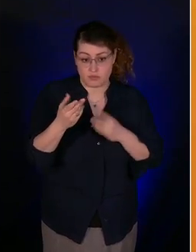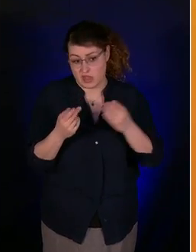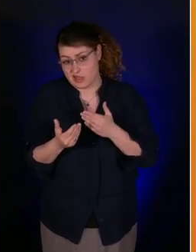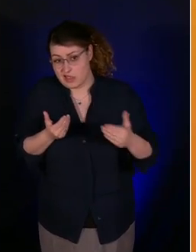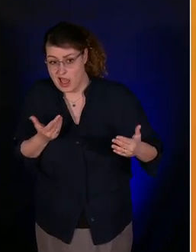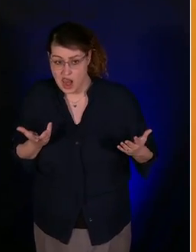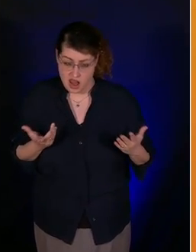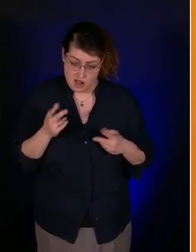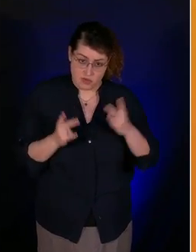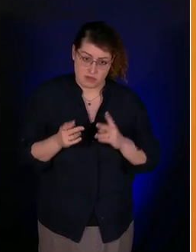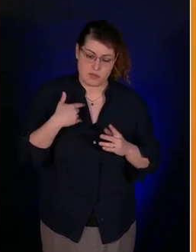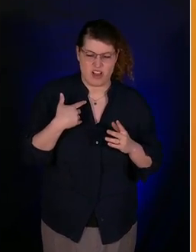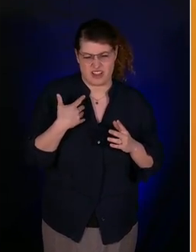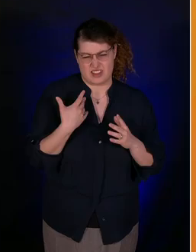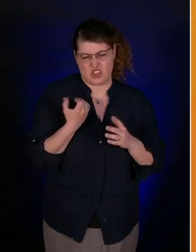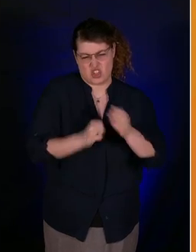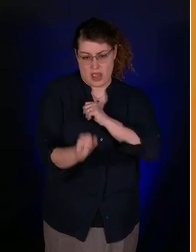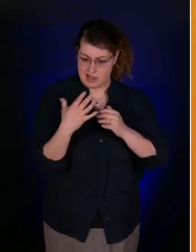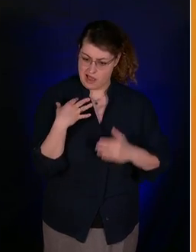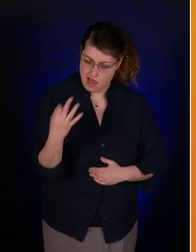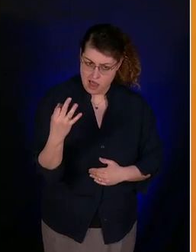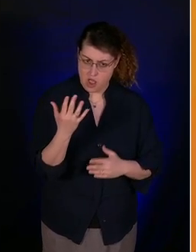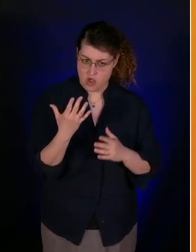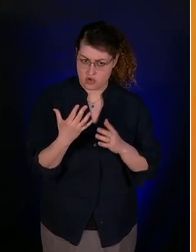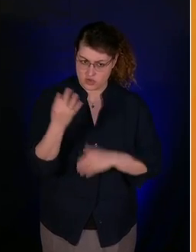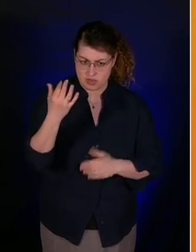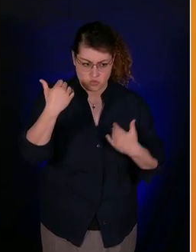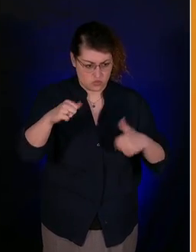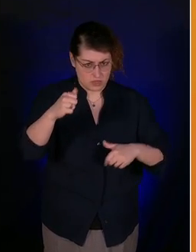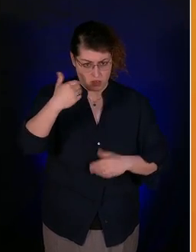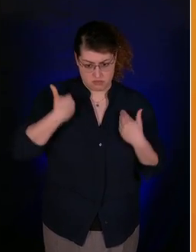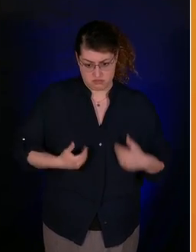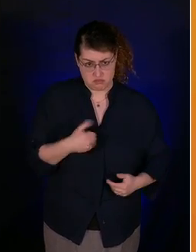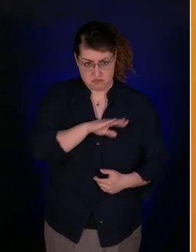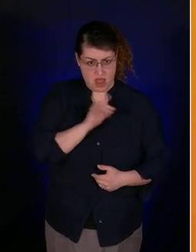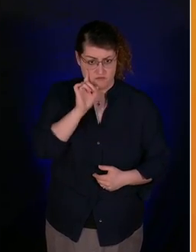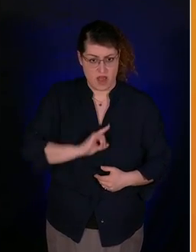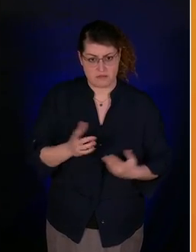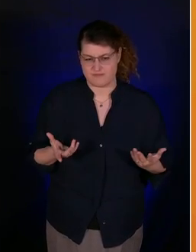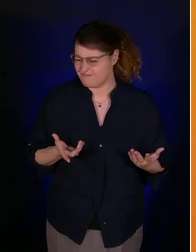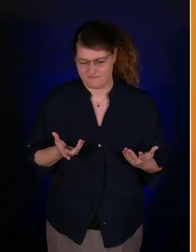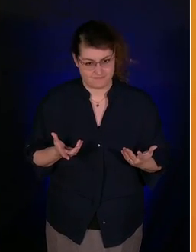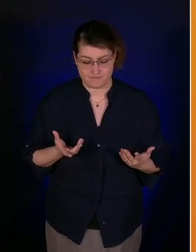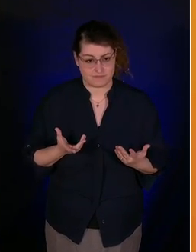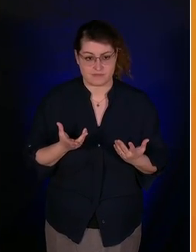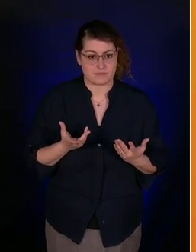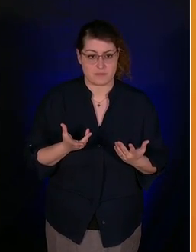me dérange d'être nommée, embauchée, choisie au seul motif que je suis une femme. Ce faisant, nous nous